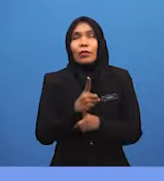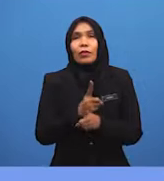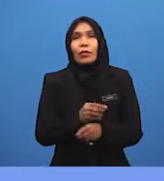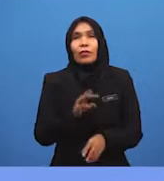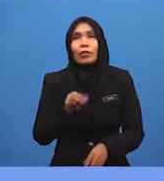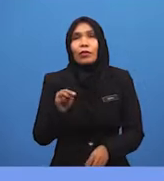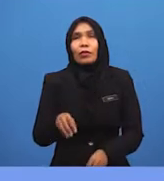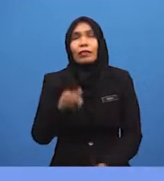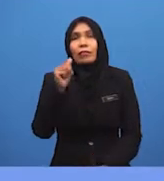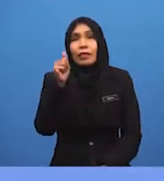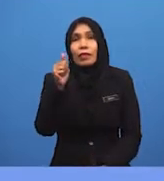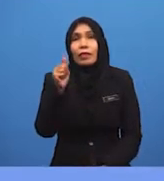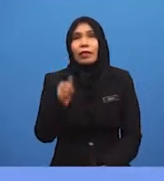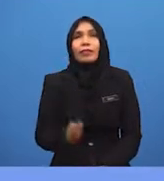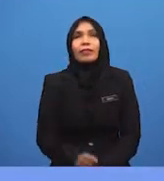murid-murid. Jawapannya A.